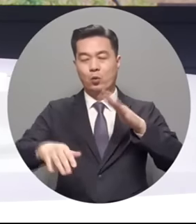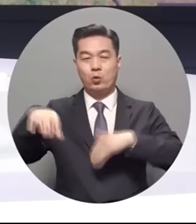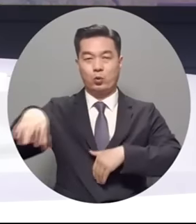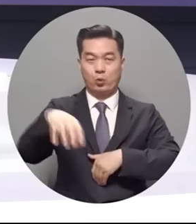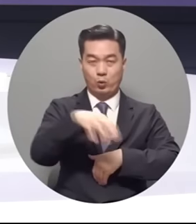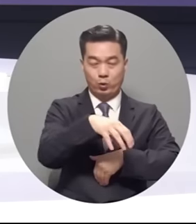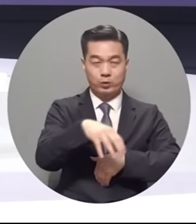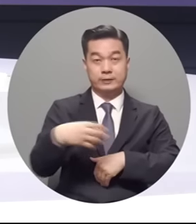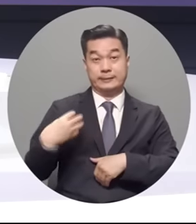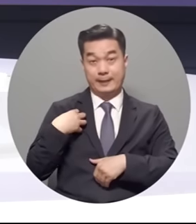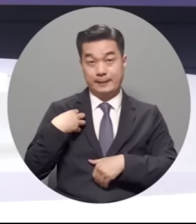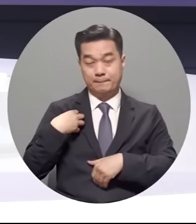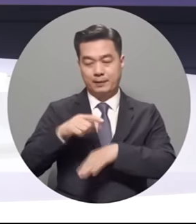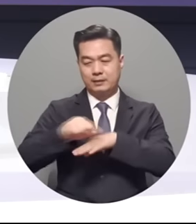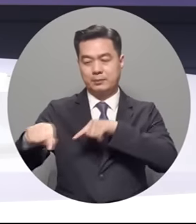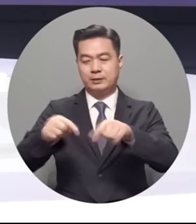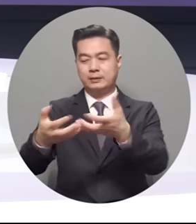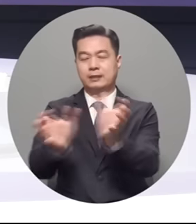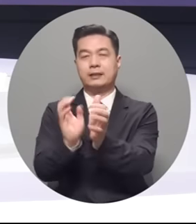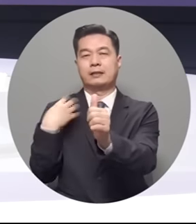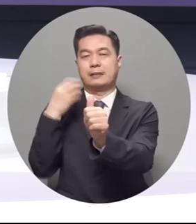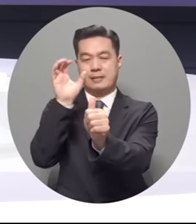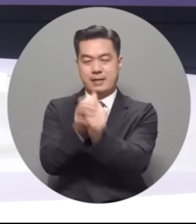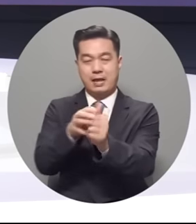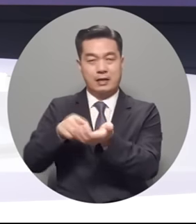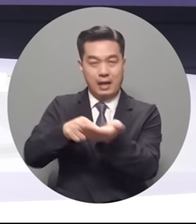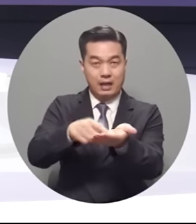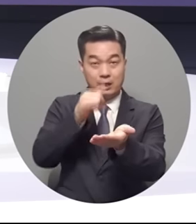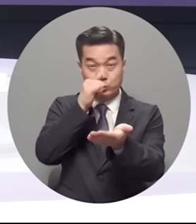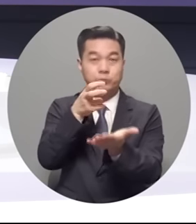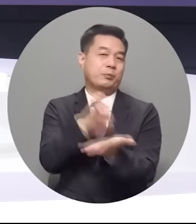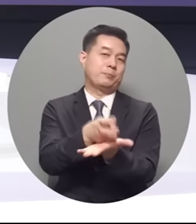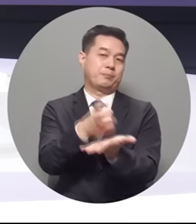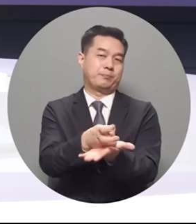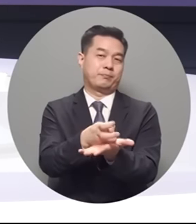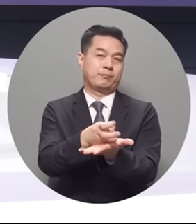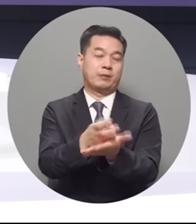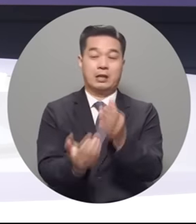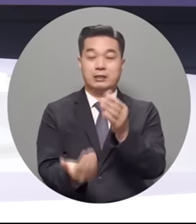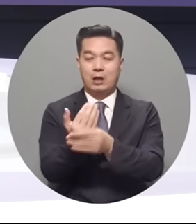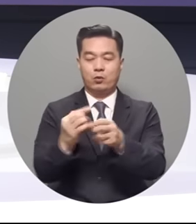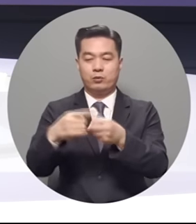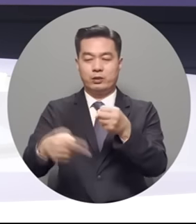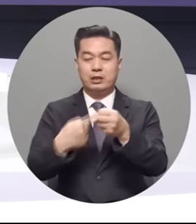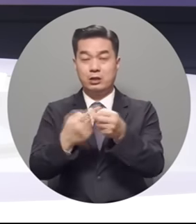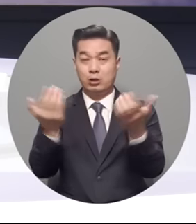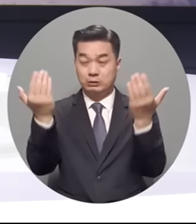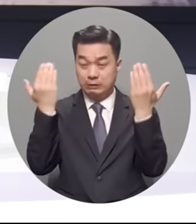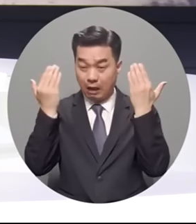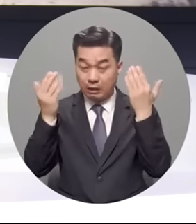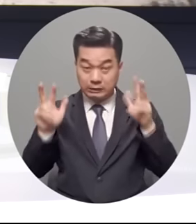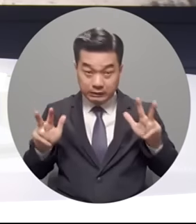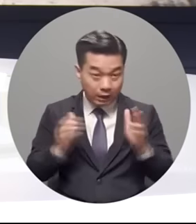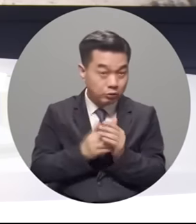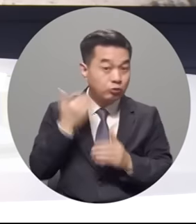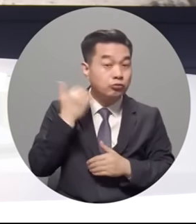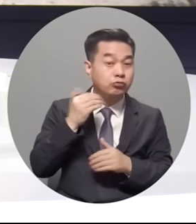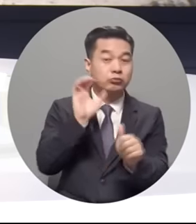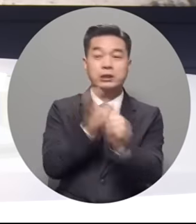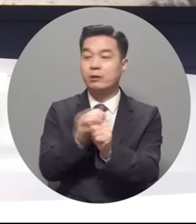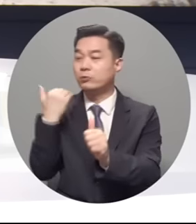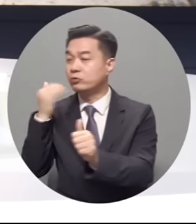책임을 해당 지자체장에게 물을 수 있도록 한 것이지만 사고 1년이 지난 지금까지 관리 책임을 누구에게 물어야